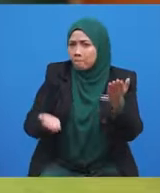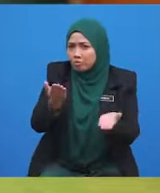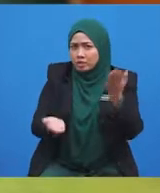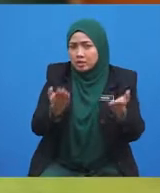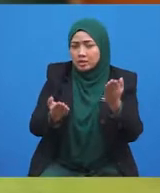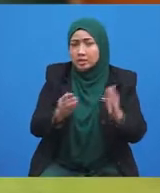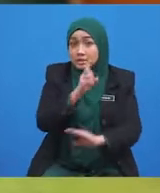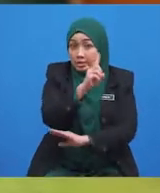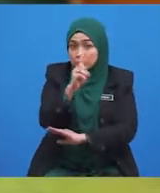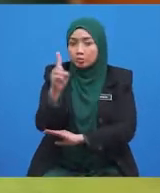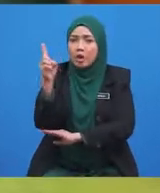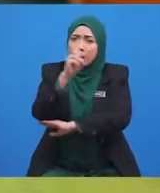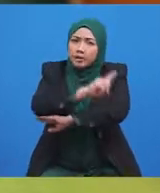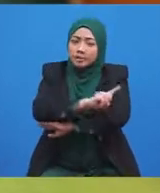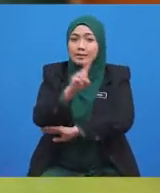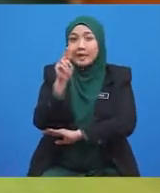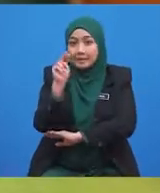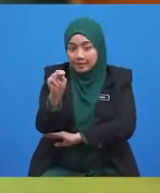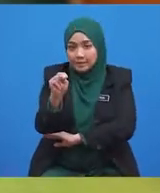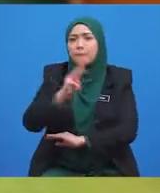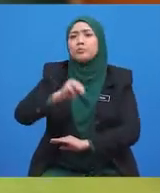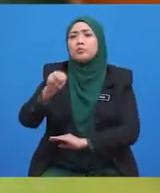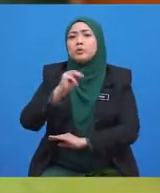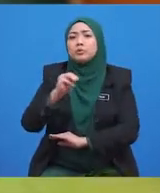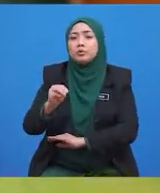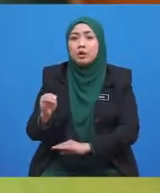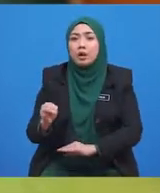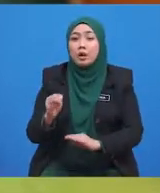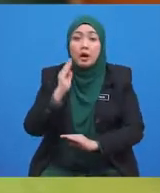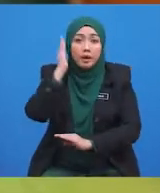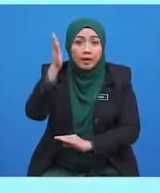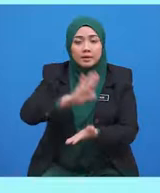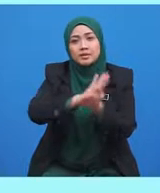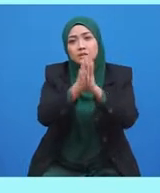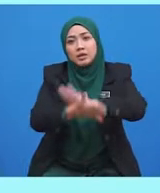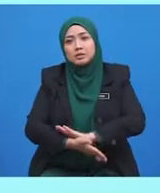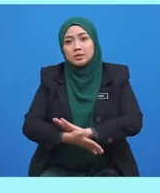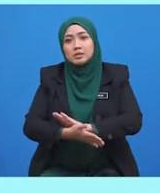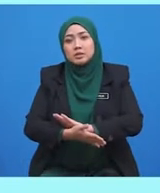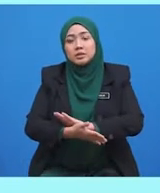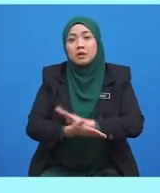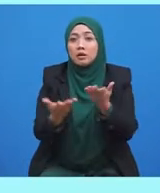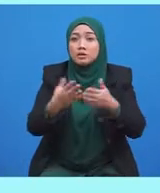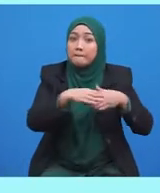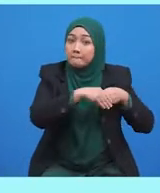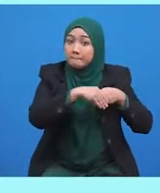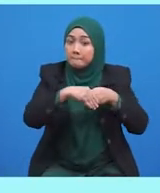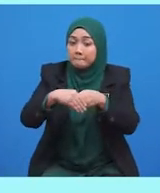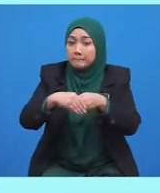Mungkin suatu hari nanti, murid-murid bakal menjadi seorang pemimpin